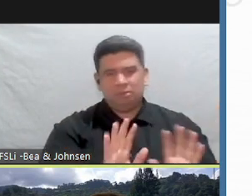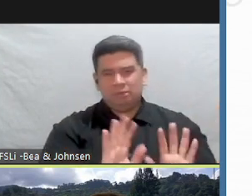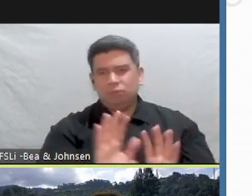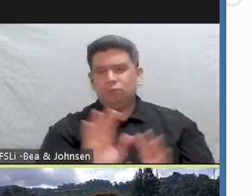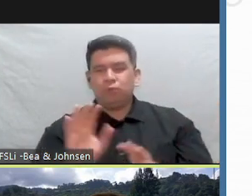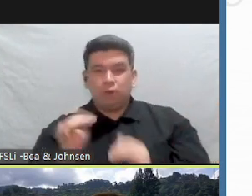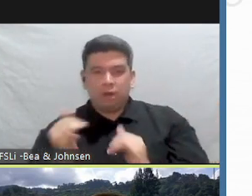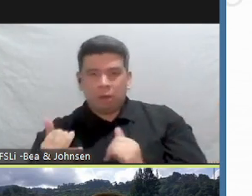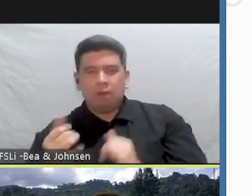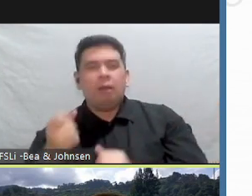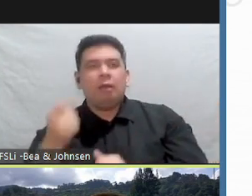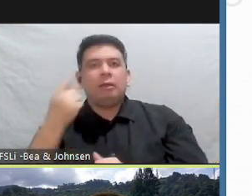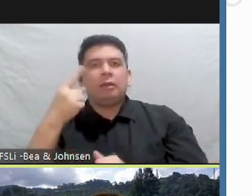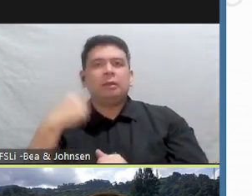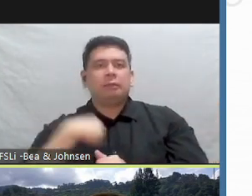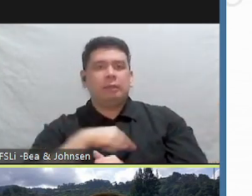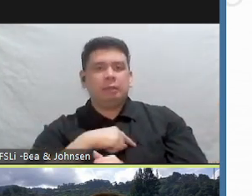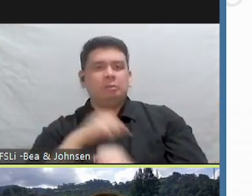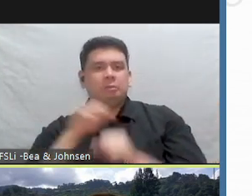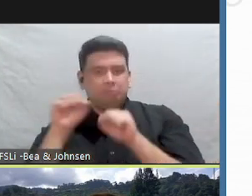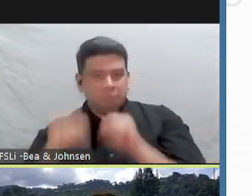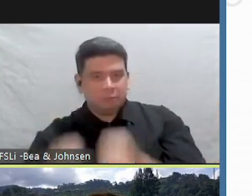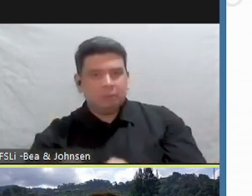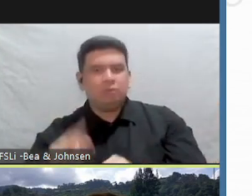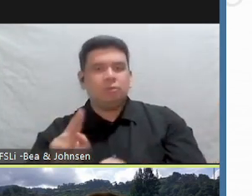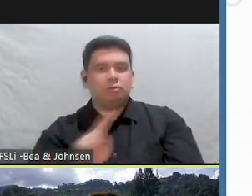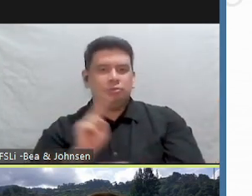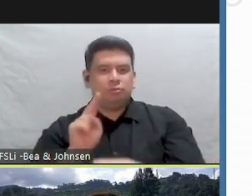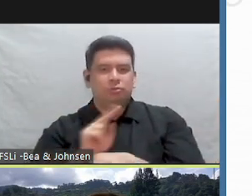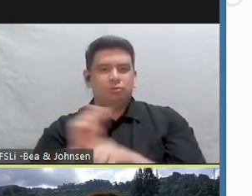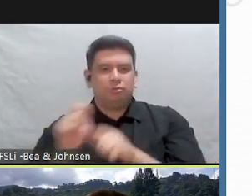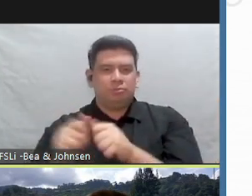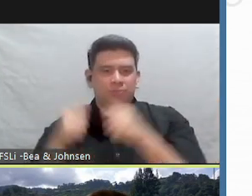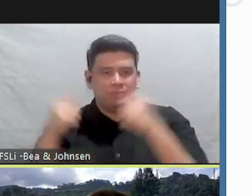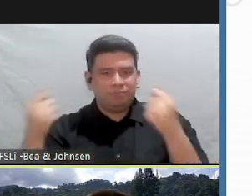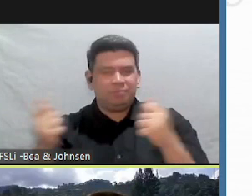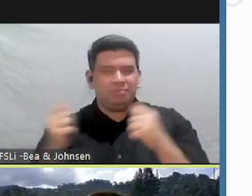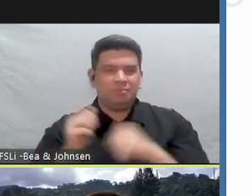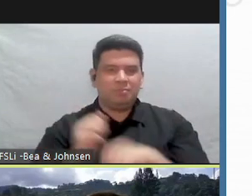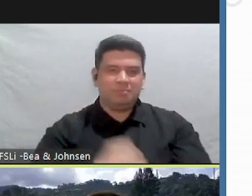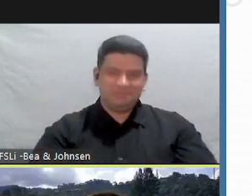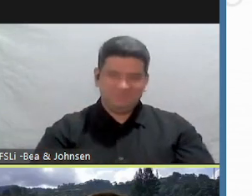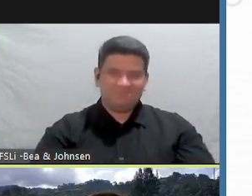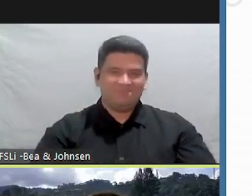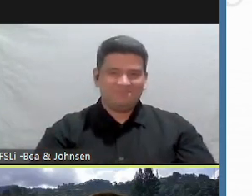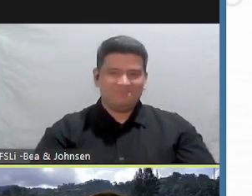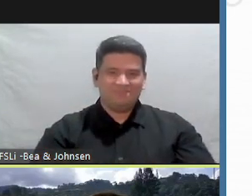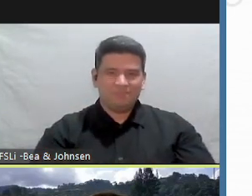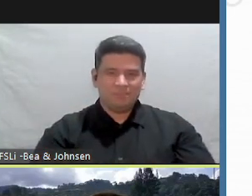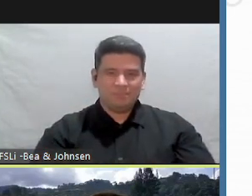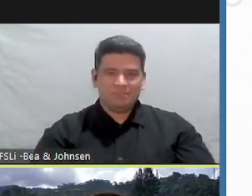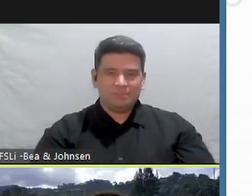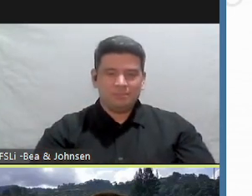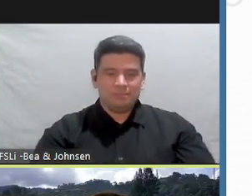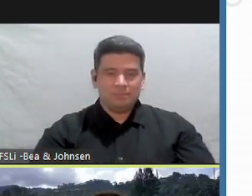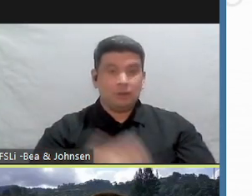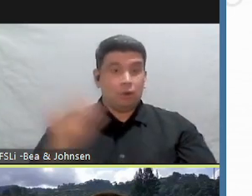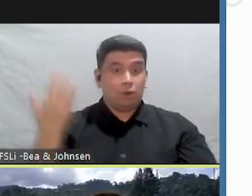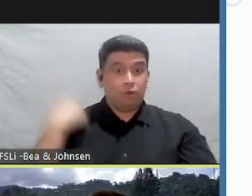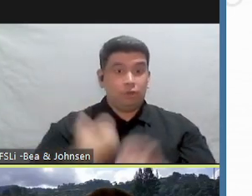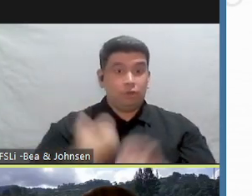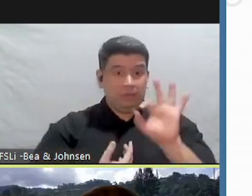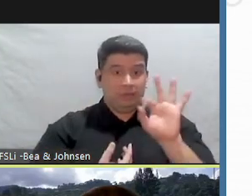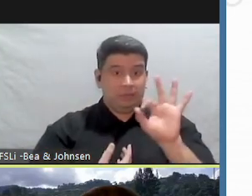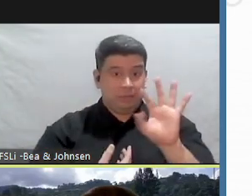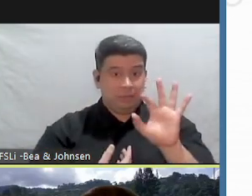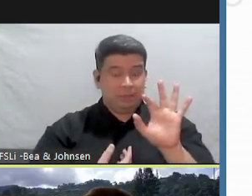machine, at yun ang ginagamit para sa big books. Nung una, akala nila na yung mga 19 languages lang na sinabi ng DepEd ang pwedeng